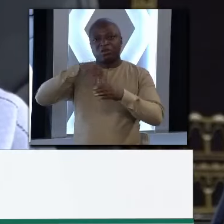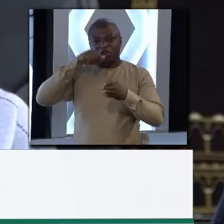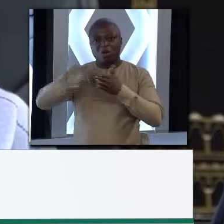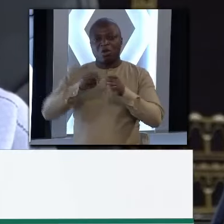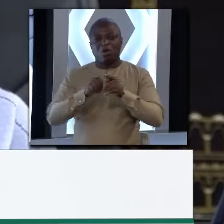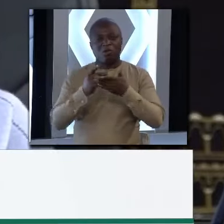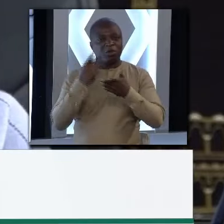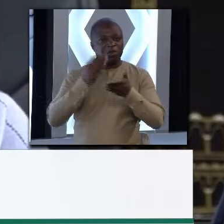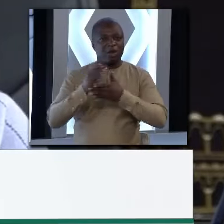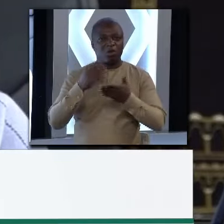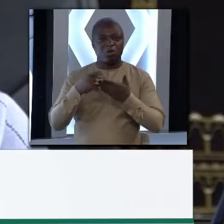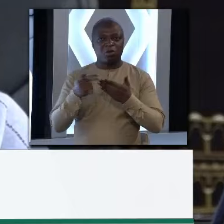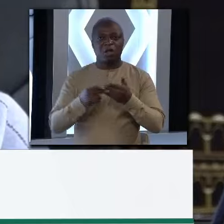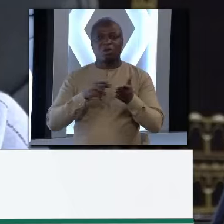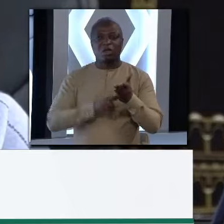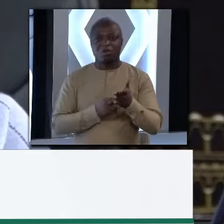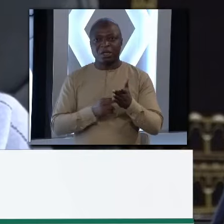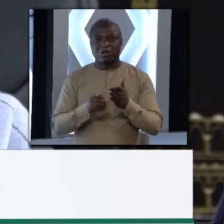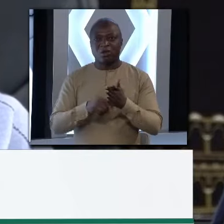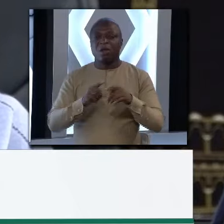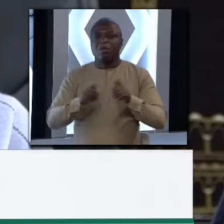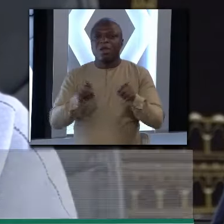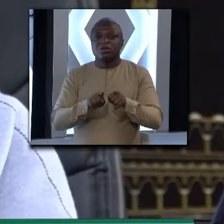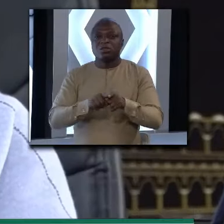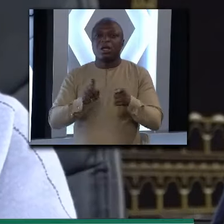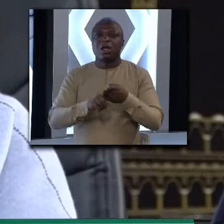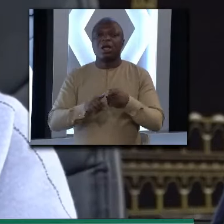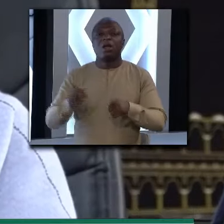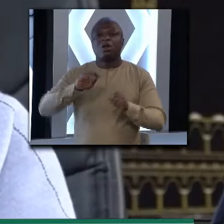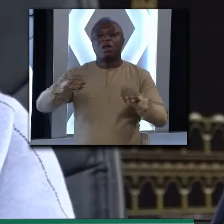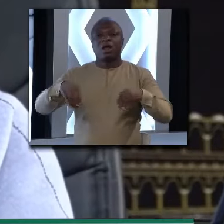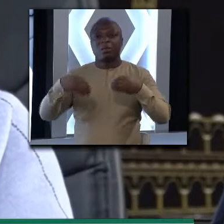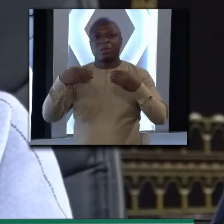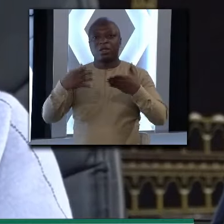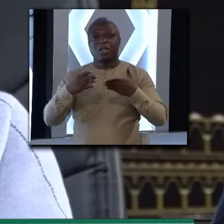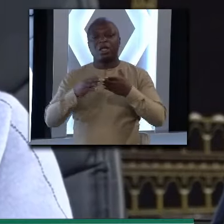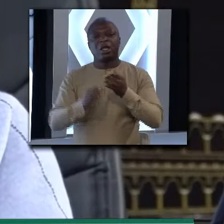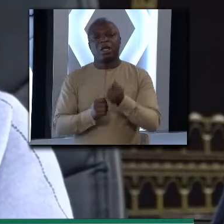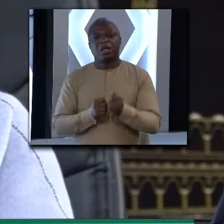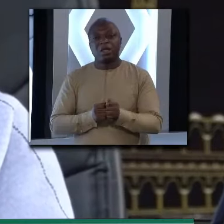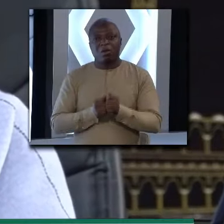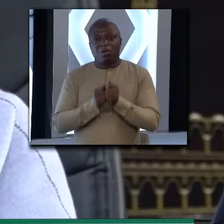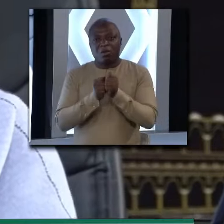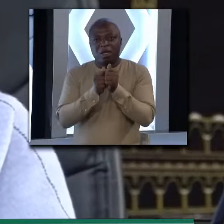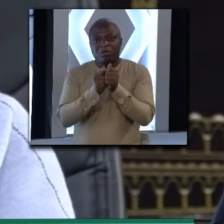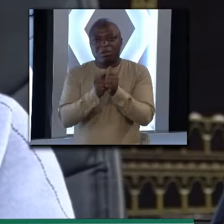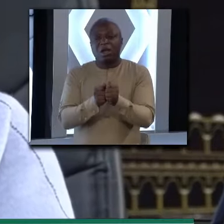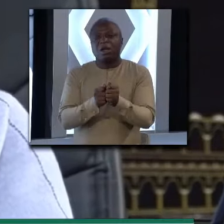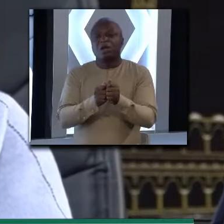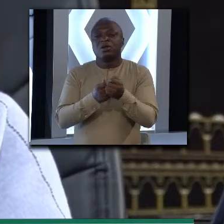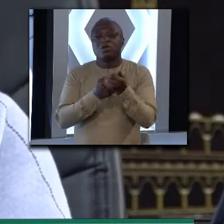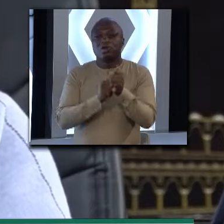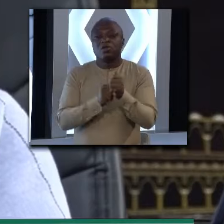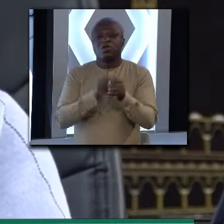prévues par le programme de réparation, mais aussi à leur apporter un accompagnement suivi